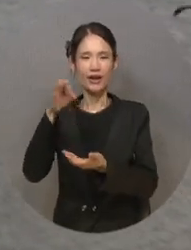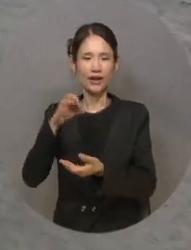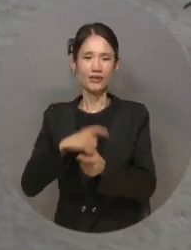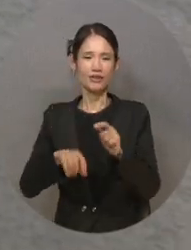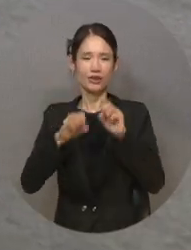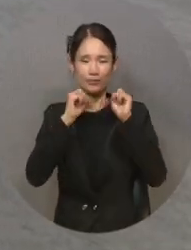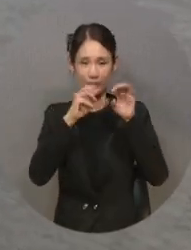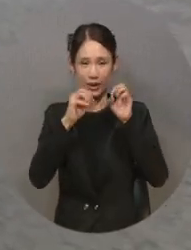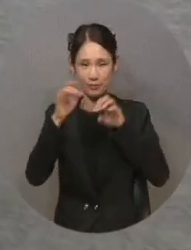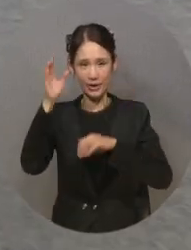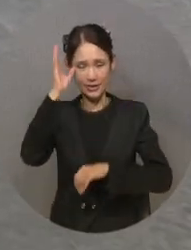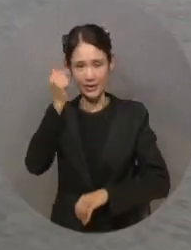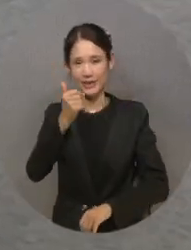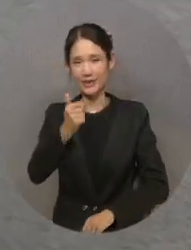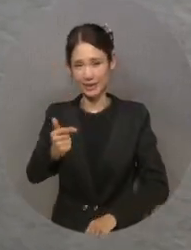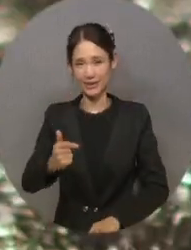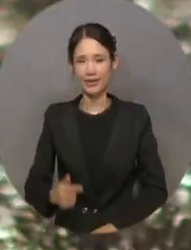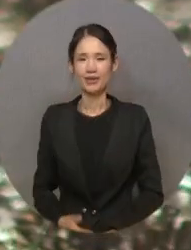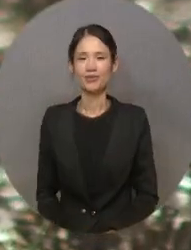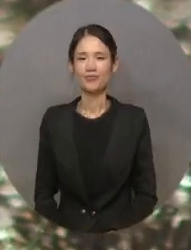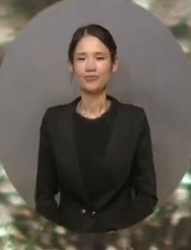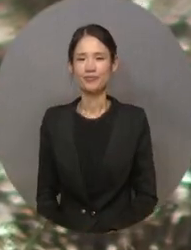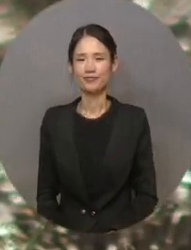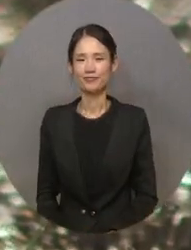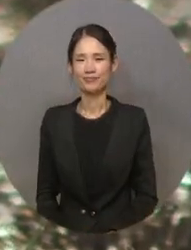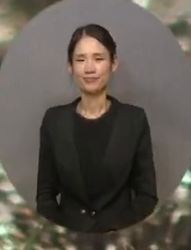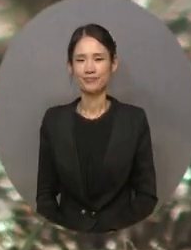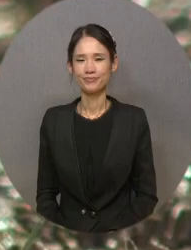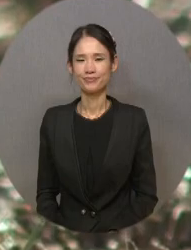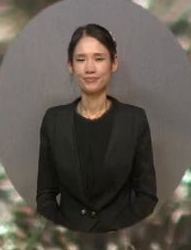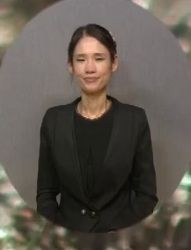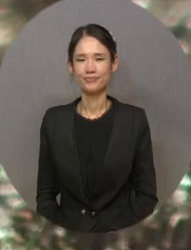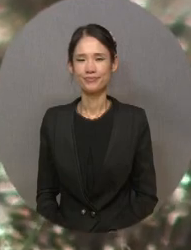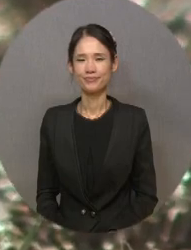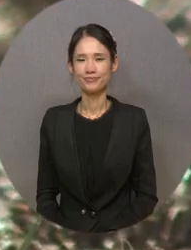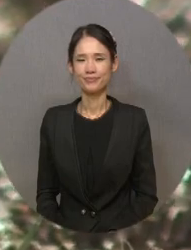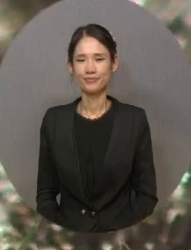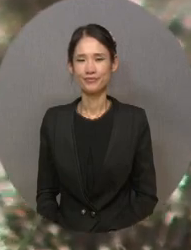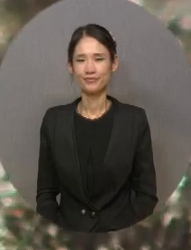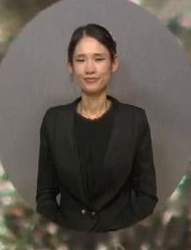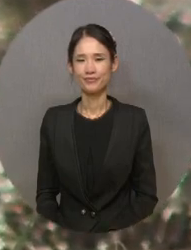될 것으로 기대됩니다. 복지TV 뉴스 김정현입니다.